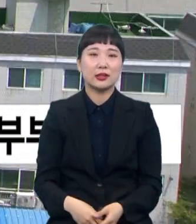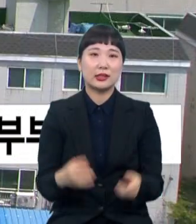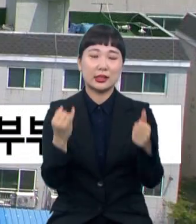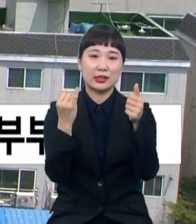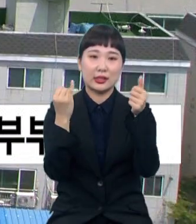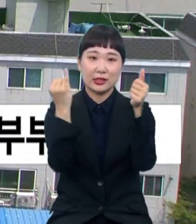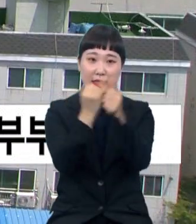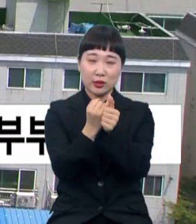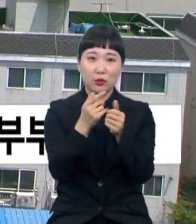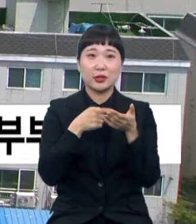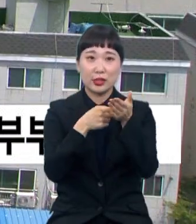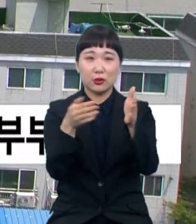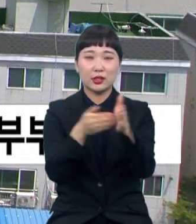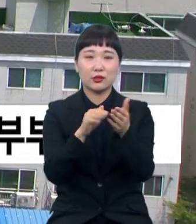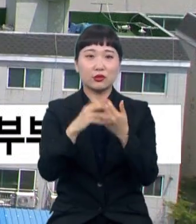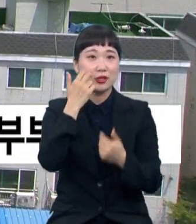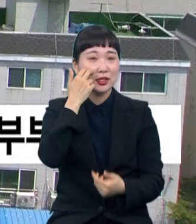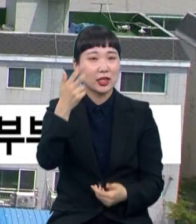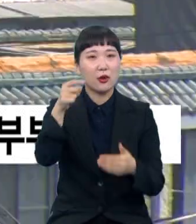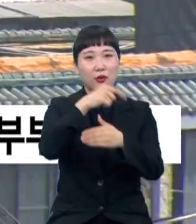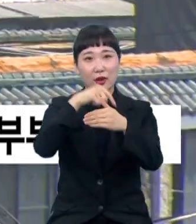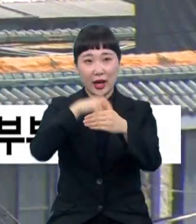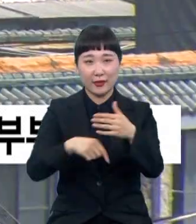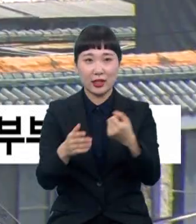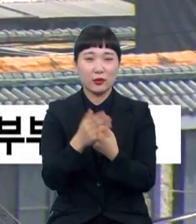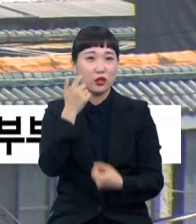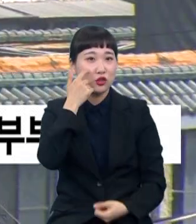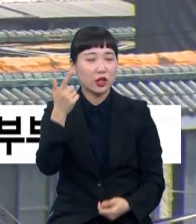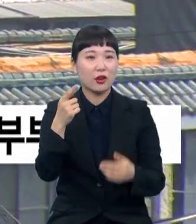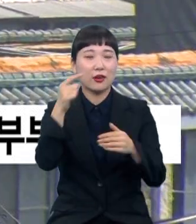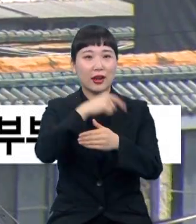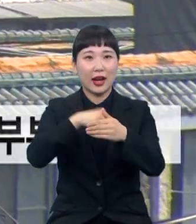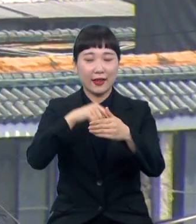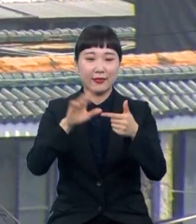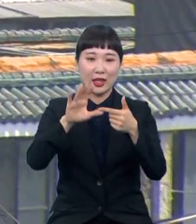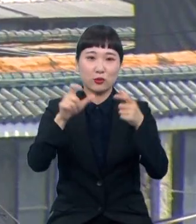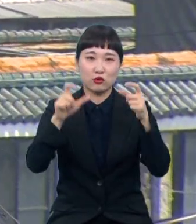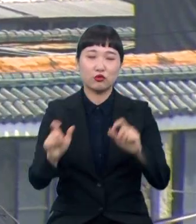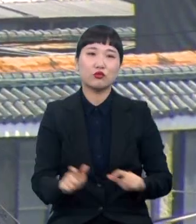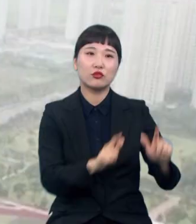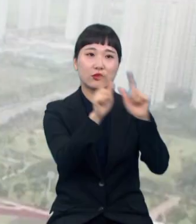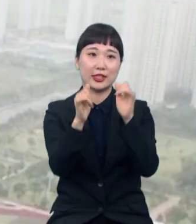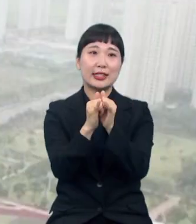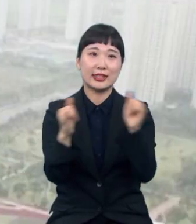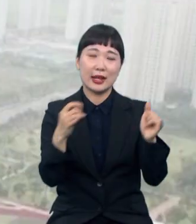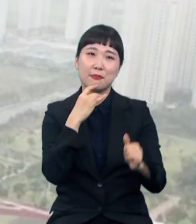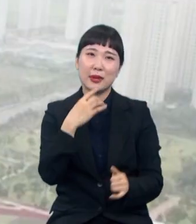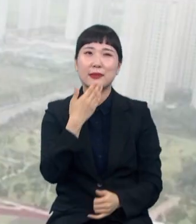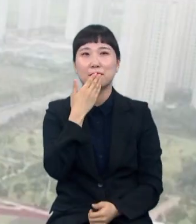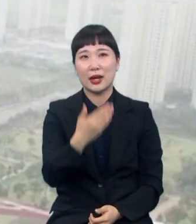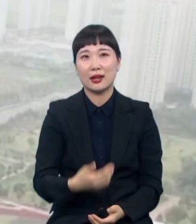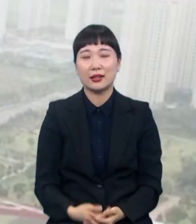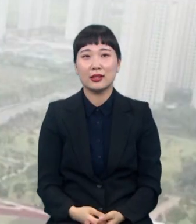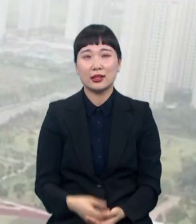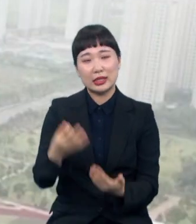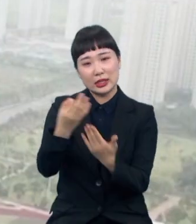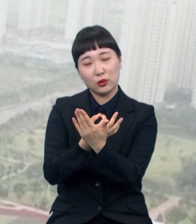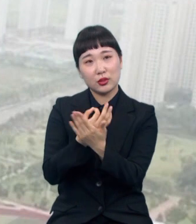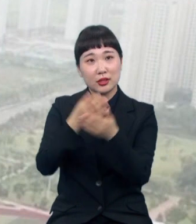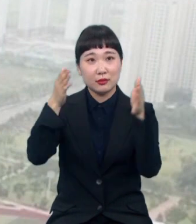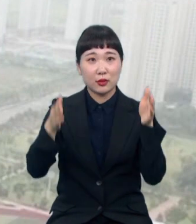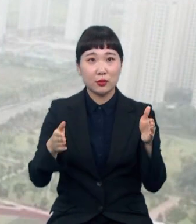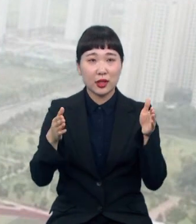신혼부부로 신청일 기준으로 남동구에 6개월 이상 주소를 두고 있어야 합니다. 소득 범위는 기준